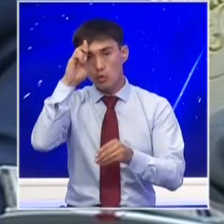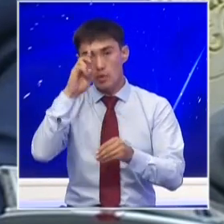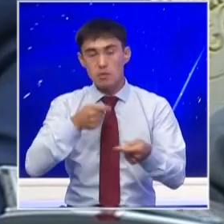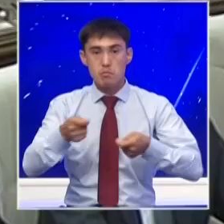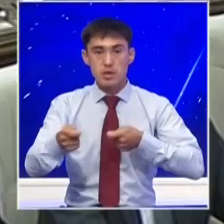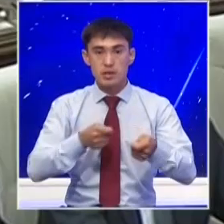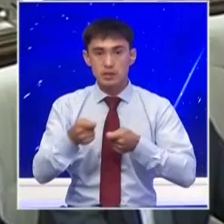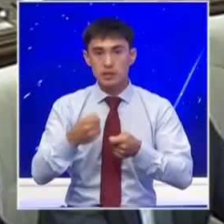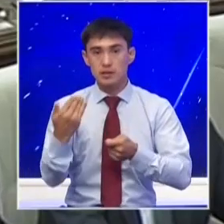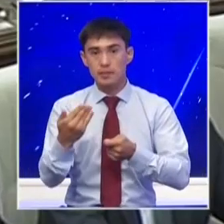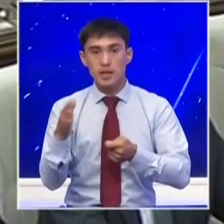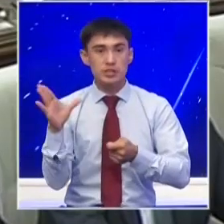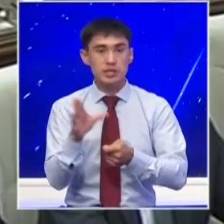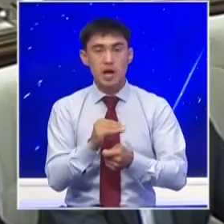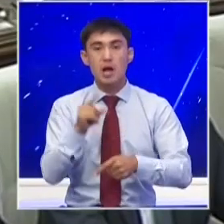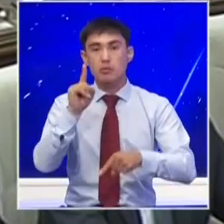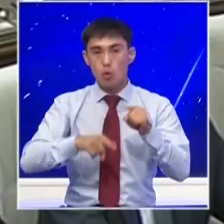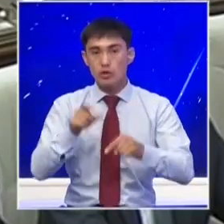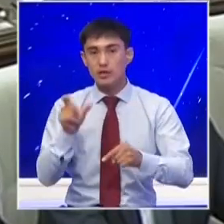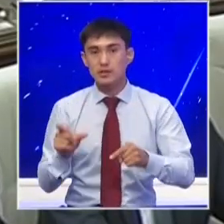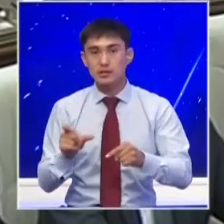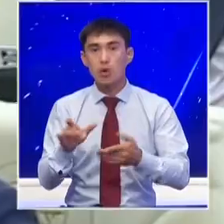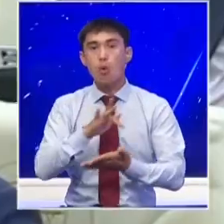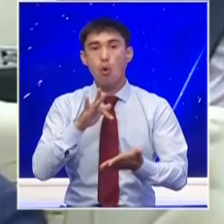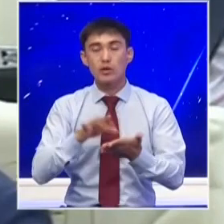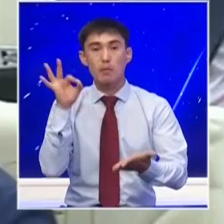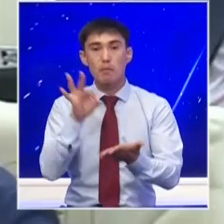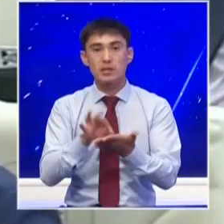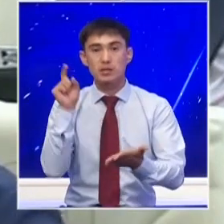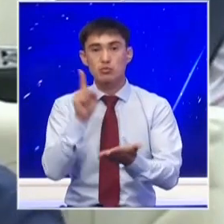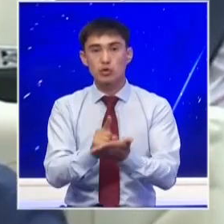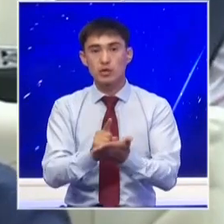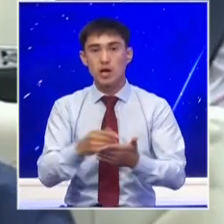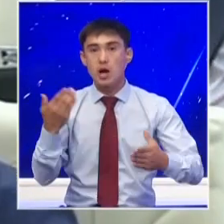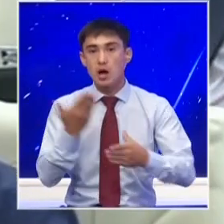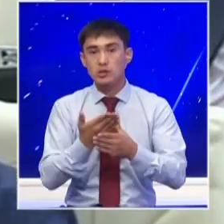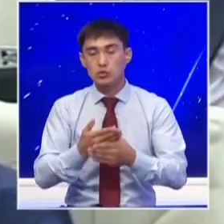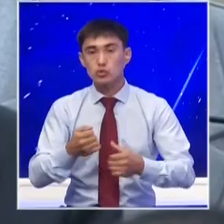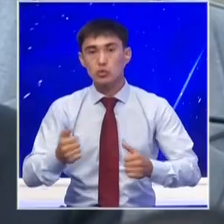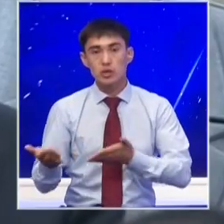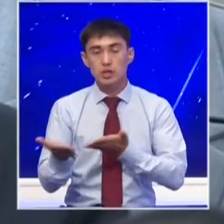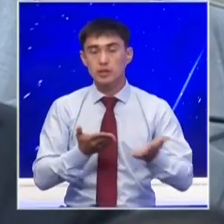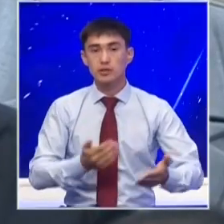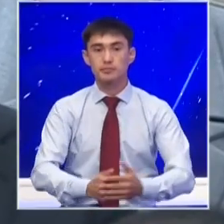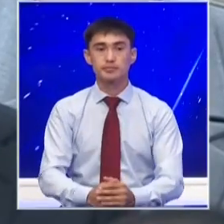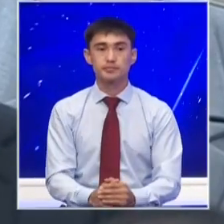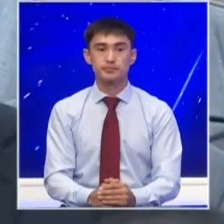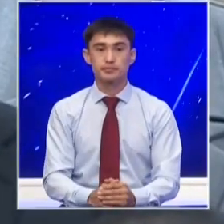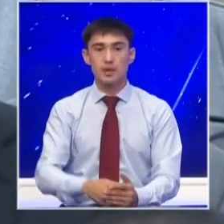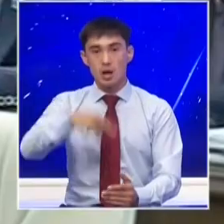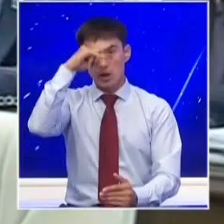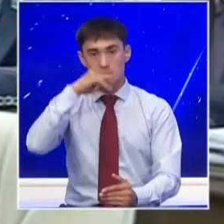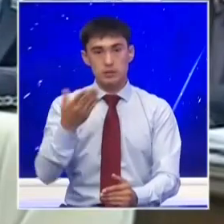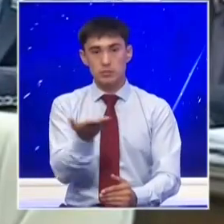билік тармақтары өкілдерін және әрбір отандасты ортақ мақсат мүддеге атсалысуға шақырды. Қазақстан біздің жалғыз